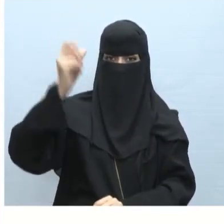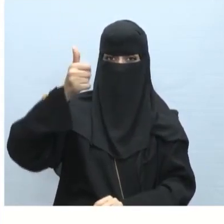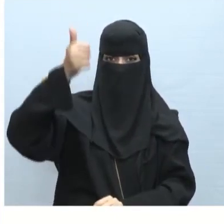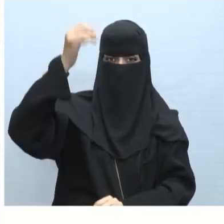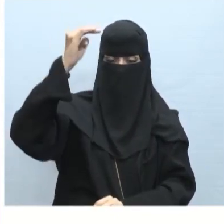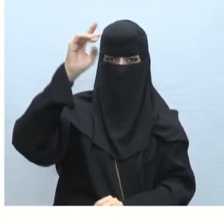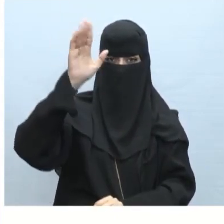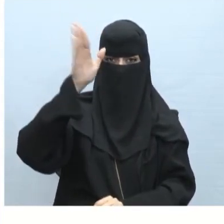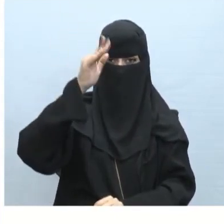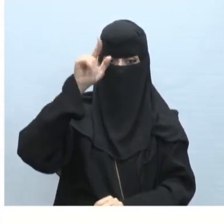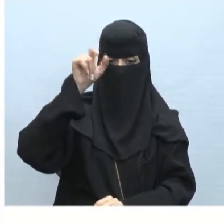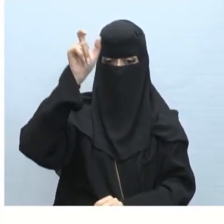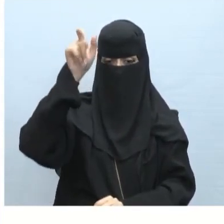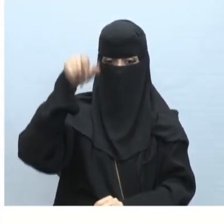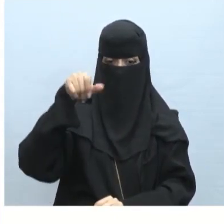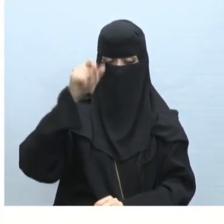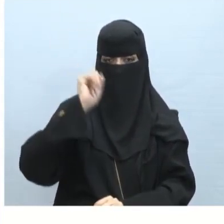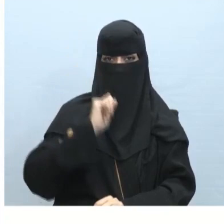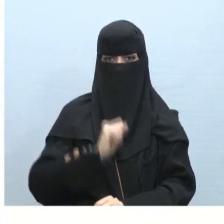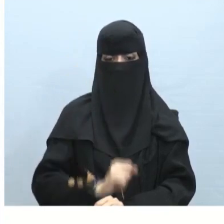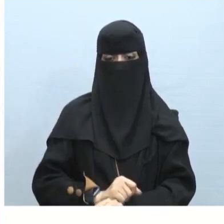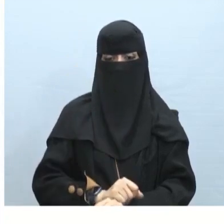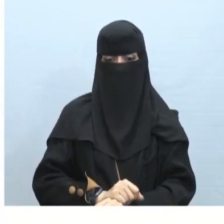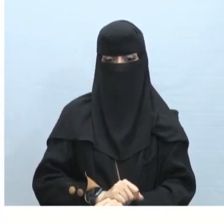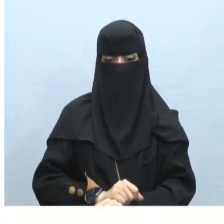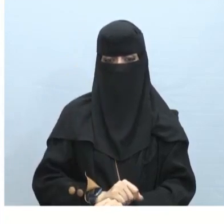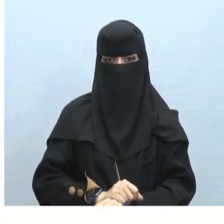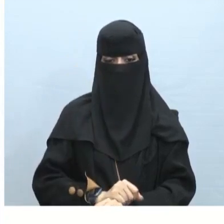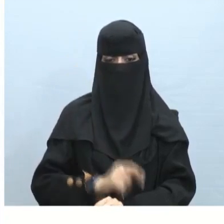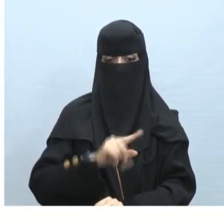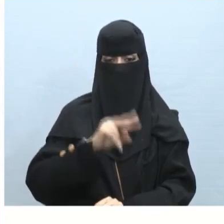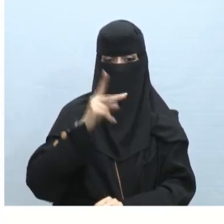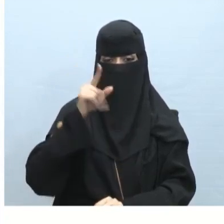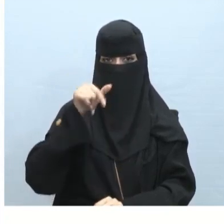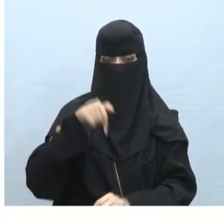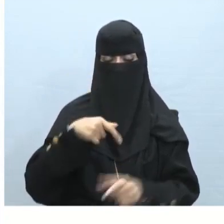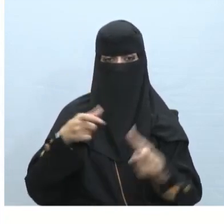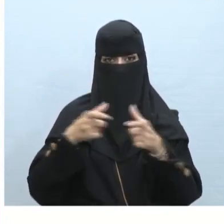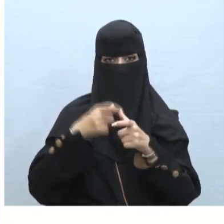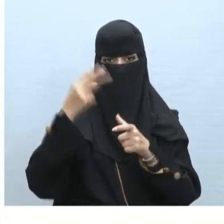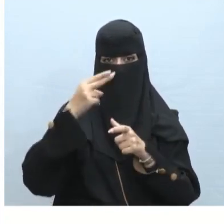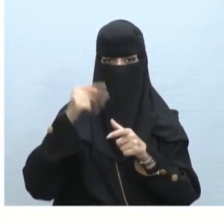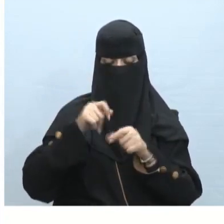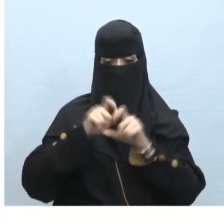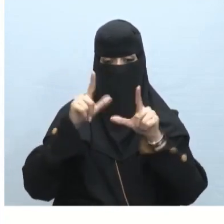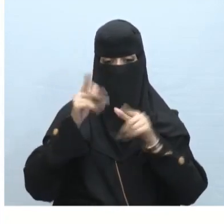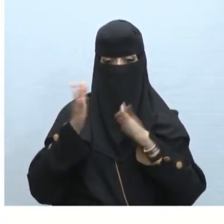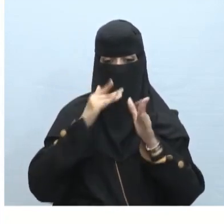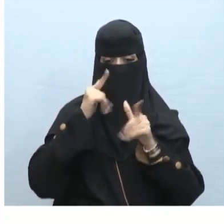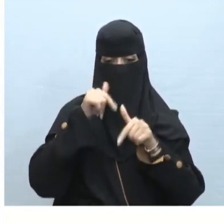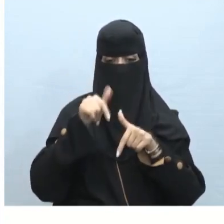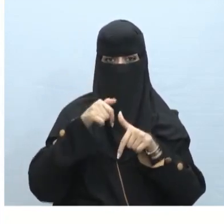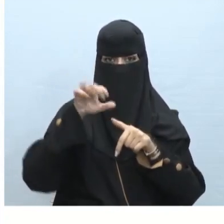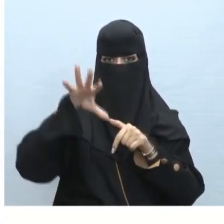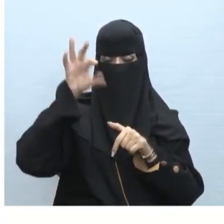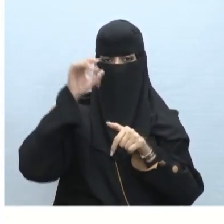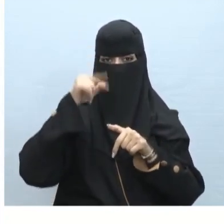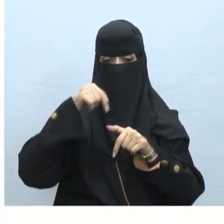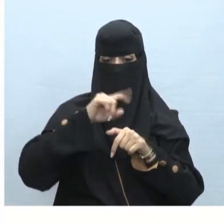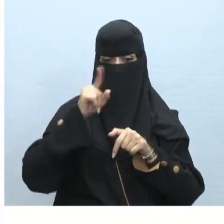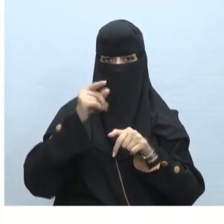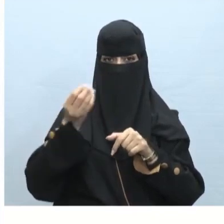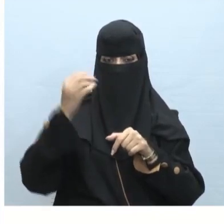الرسم السمارت اليها من قائمه ادراج مجموعه رسومات توضيحيه نختار